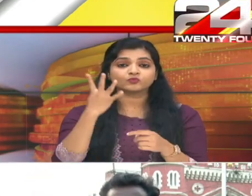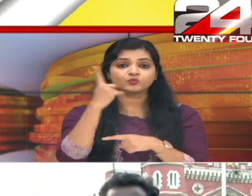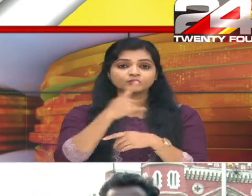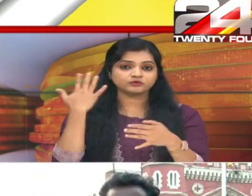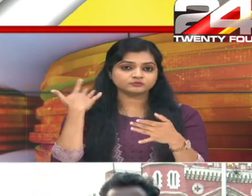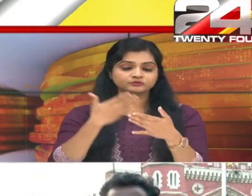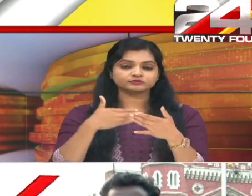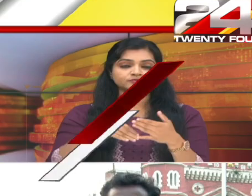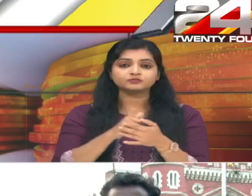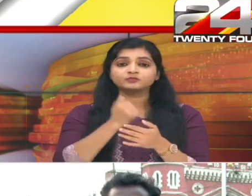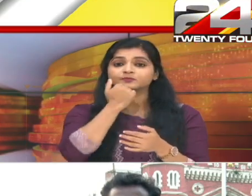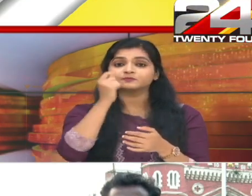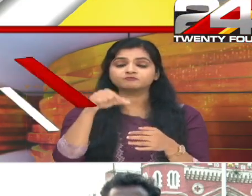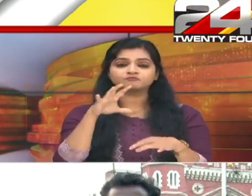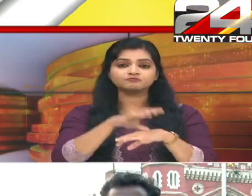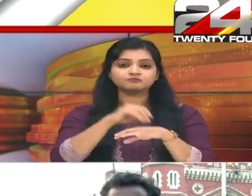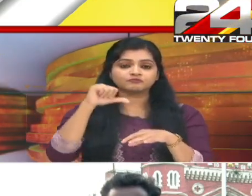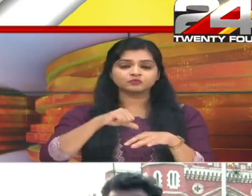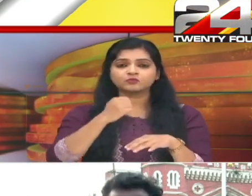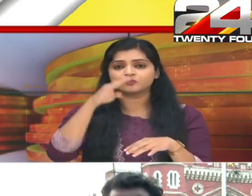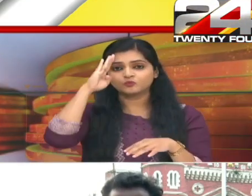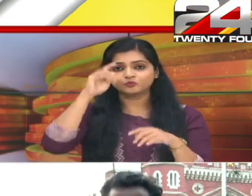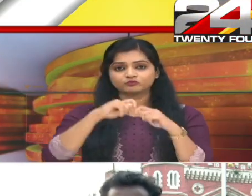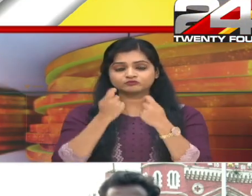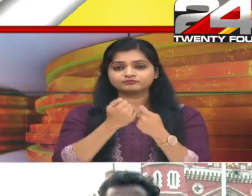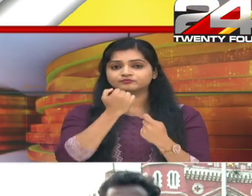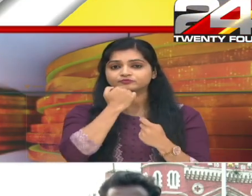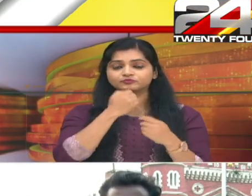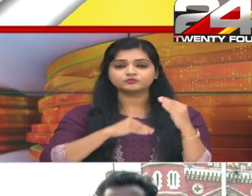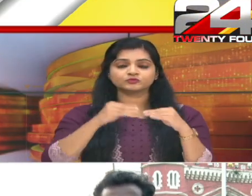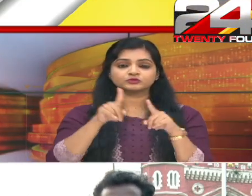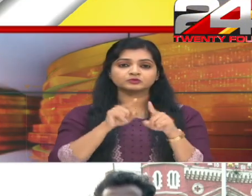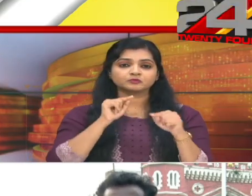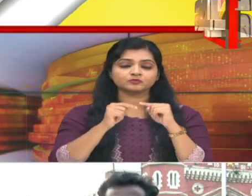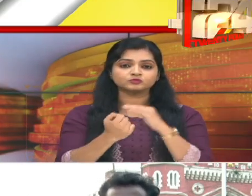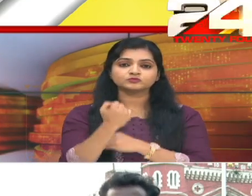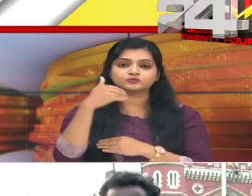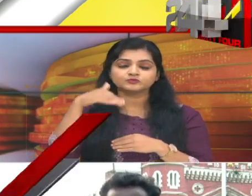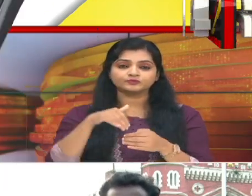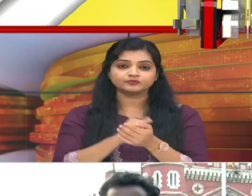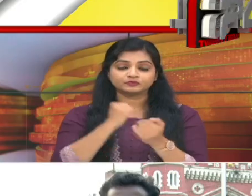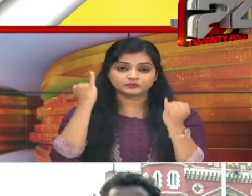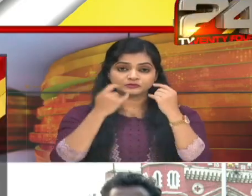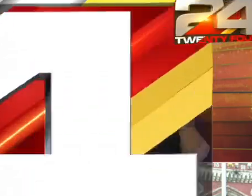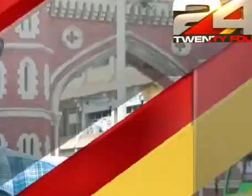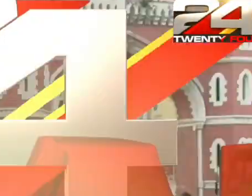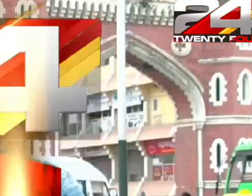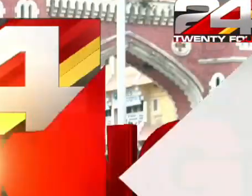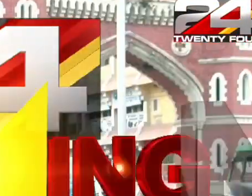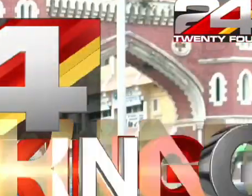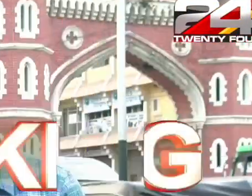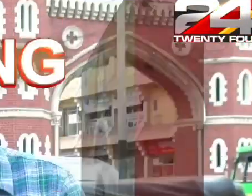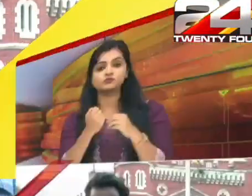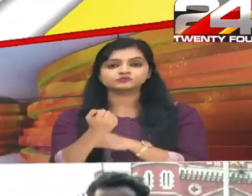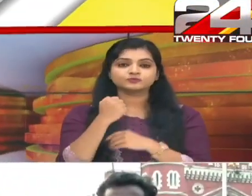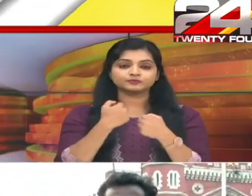എന്നിട്ടും പ്രതിയെ പിടികൂടാൻ കഴിയാത്തത് പോലീസിന്റെ വീഴ്ചയാണെന്നുള്ള ആക്ഷേപം അത് കൂടുതൽ ശക്തമായി വരുന്നതിനാണ് ഇപ്പോൾ അന്വേഷണ സംഘം വിപുലമാക്കിയിട്ടുള്ളത്. ഈ കേസിന്റെ അന്വേഷണം അത്